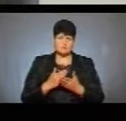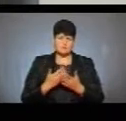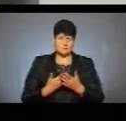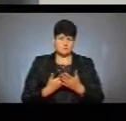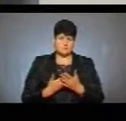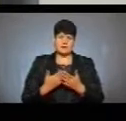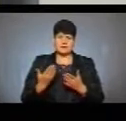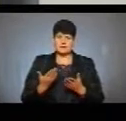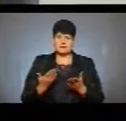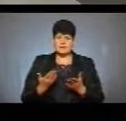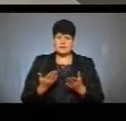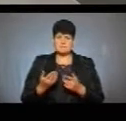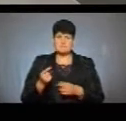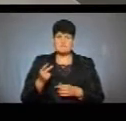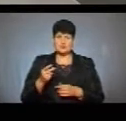де все ж таки